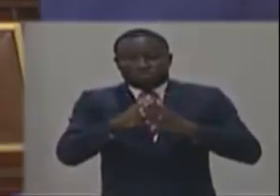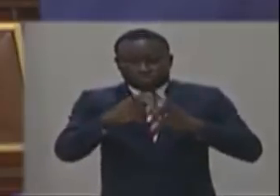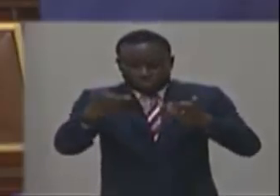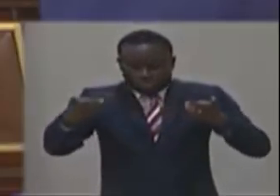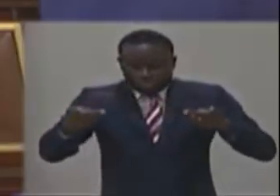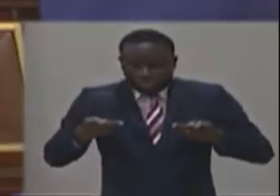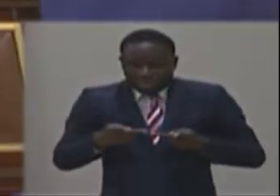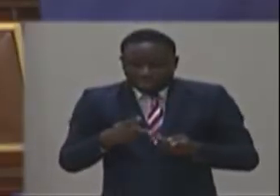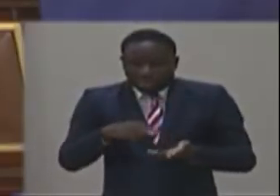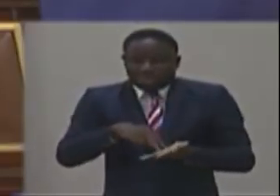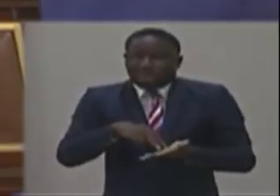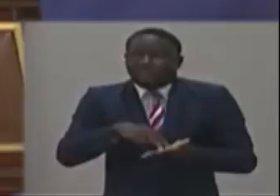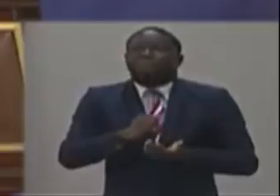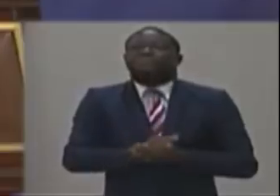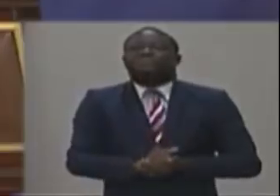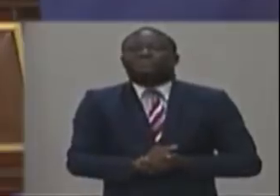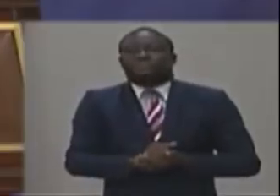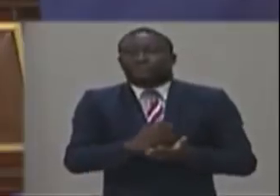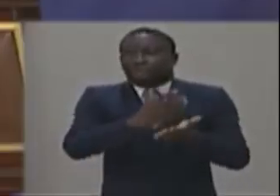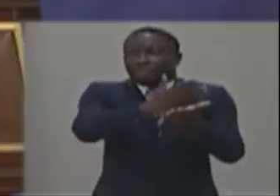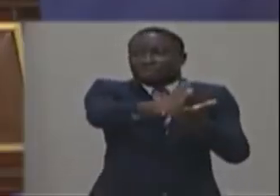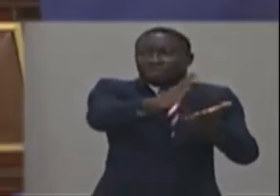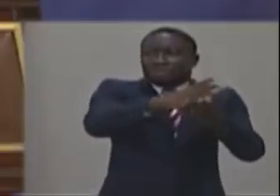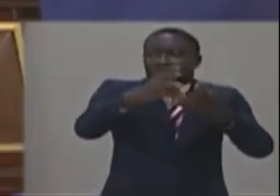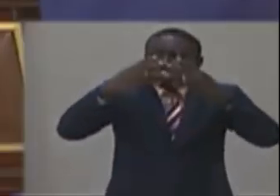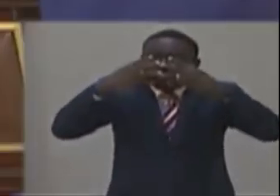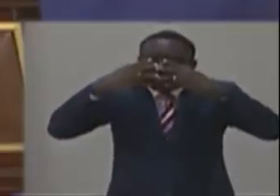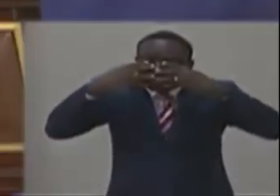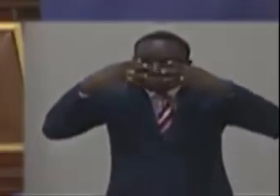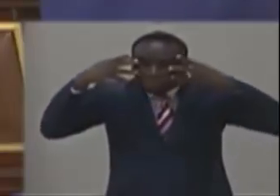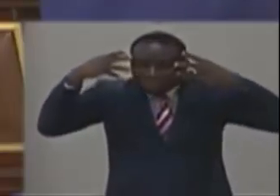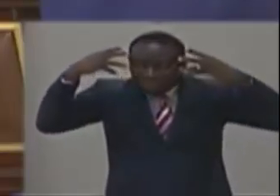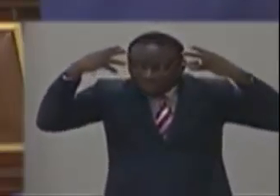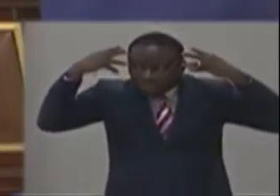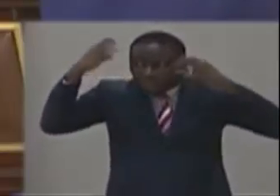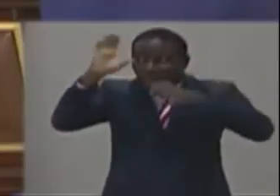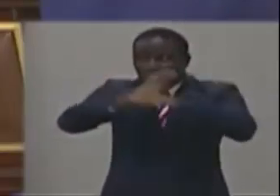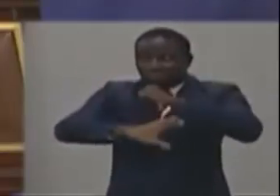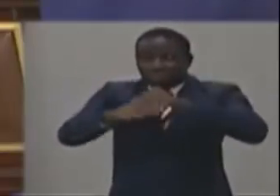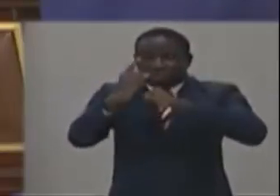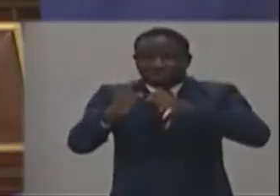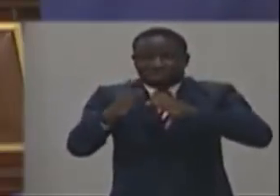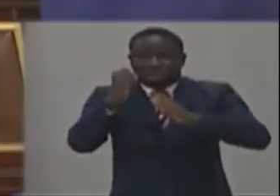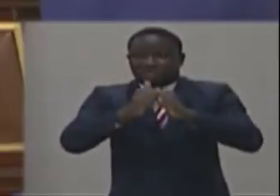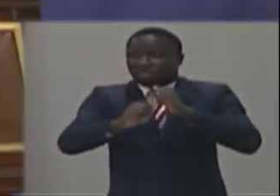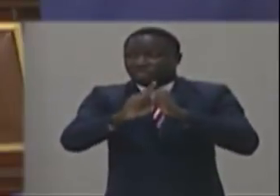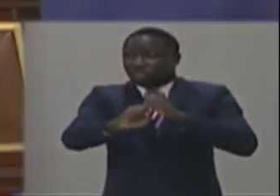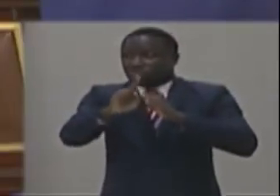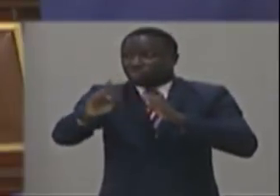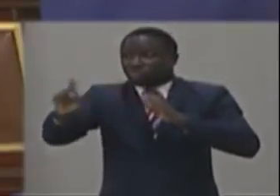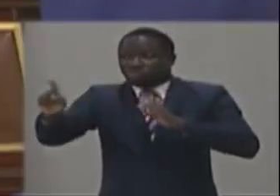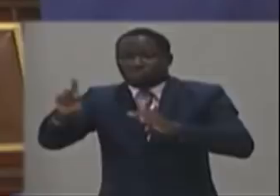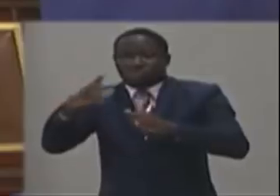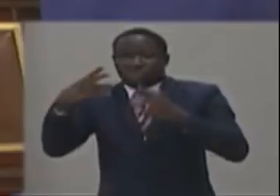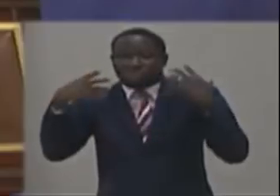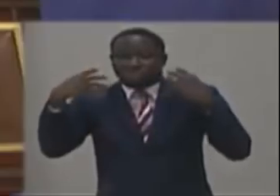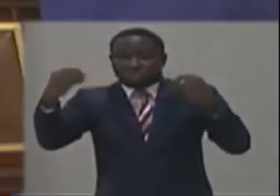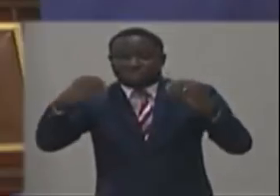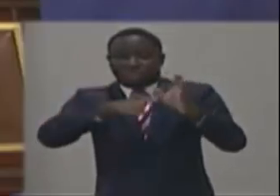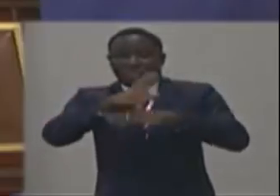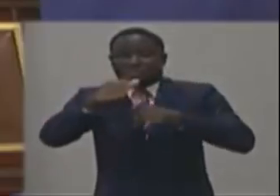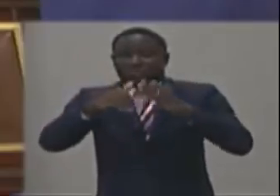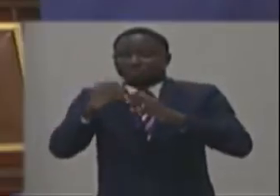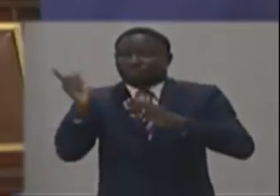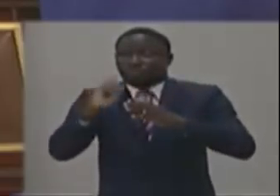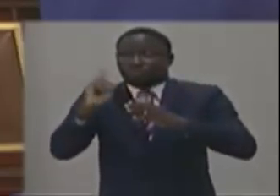logistique sous place et puis distribuer masse avec équipement protection individuelle by personnel santé dans